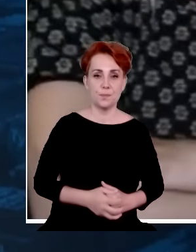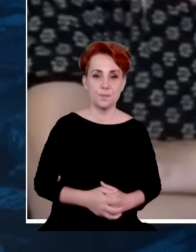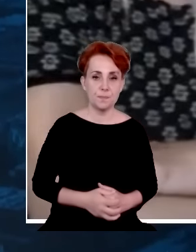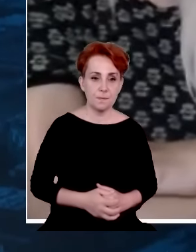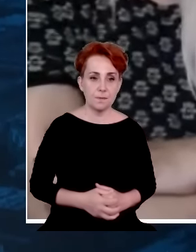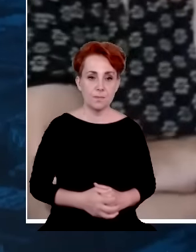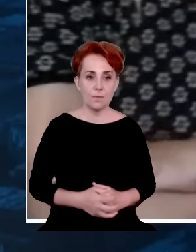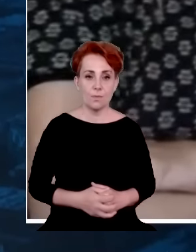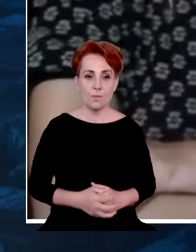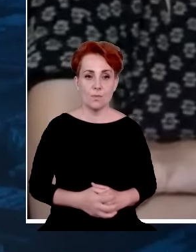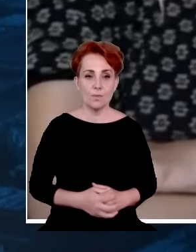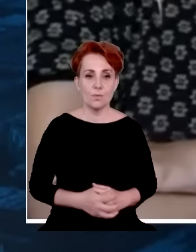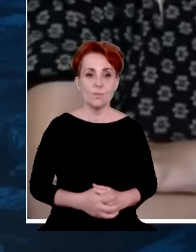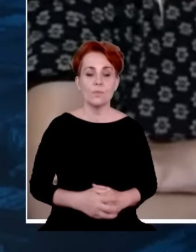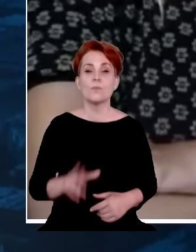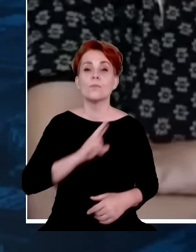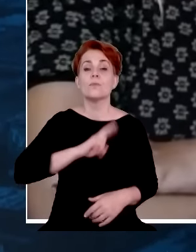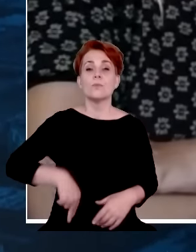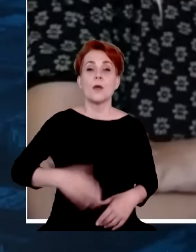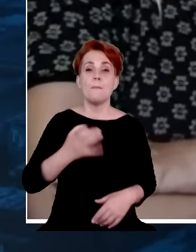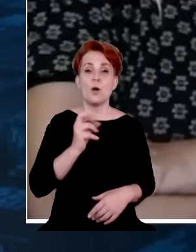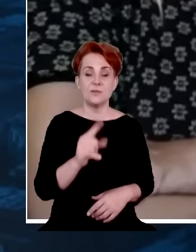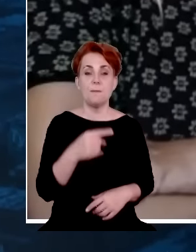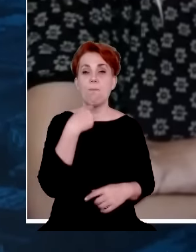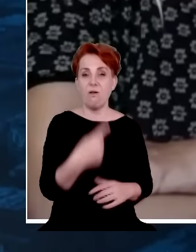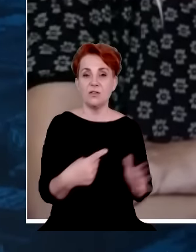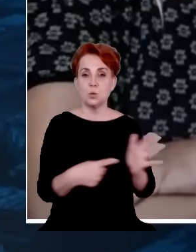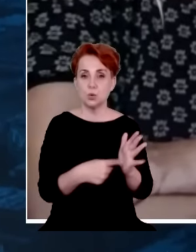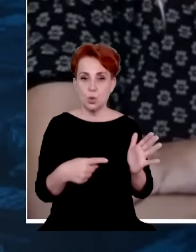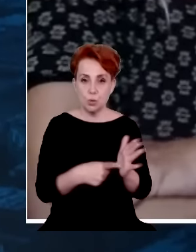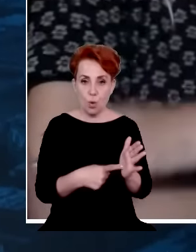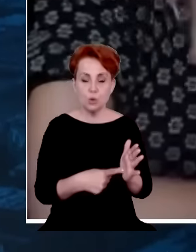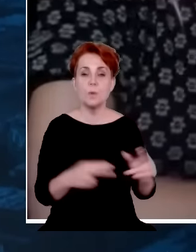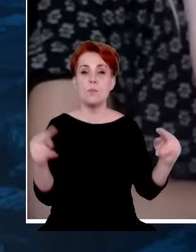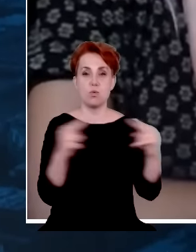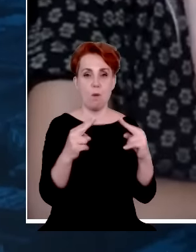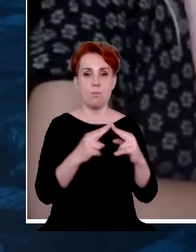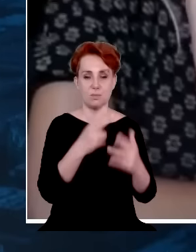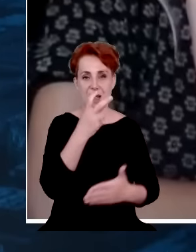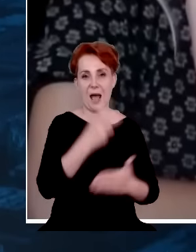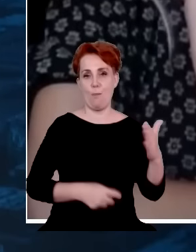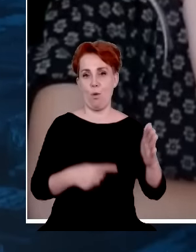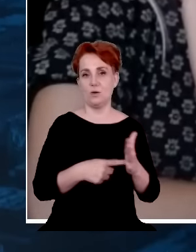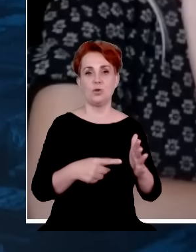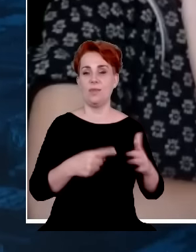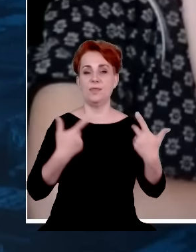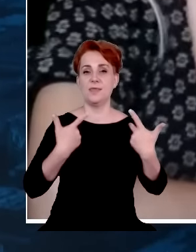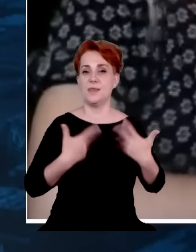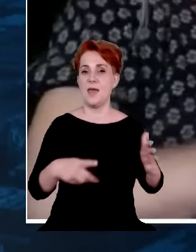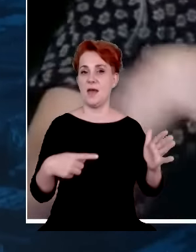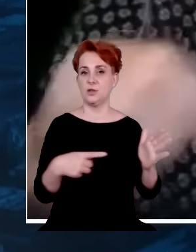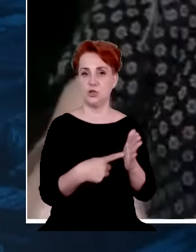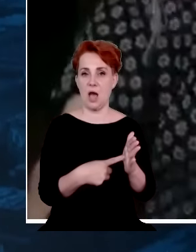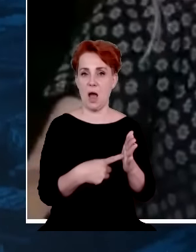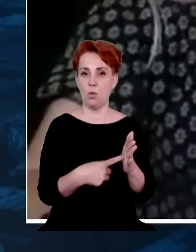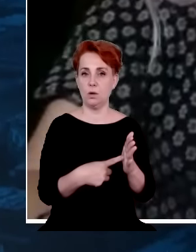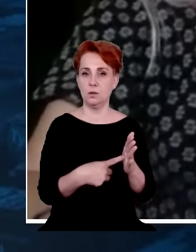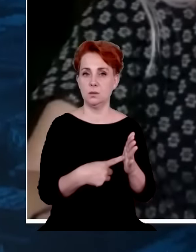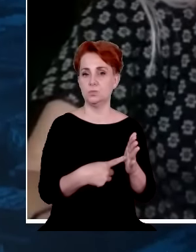typow zwolennikiem i użył tego określenia kompromisu aborcyjnego i że nie był zwolennikiem No takiego a nie innego